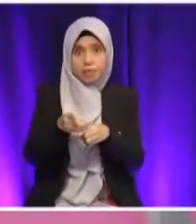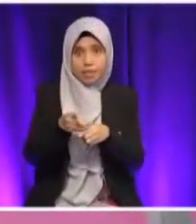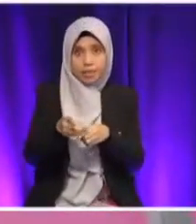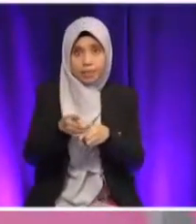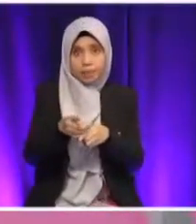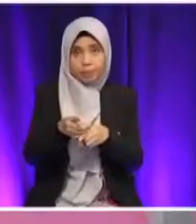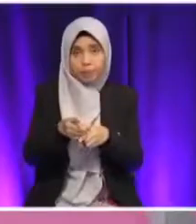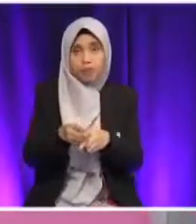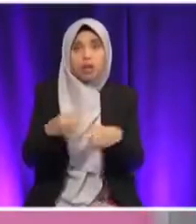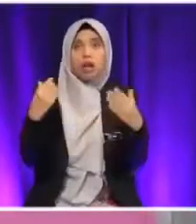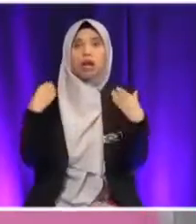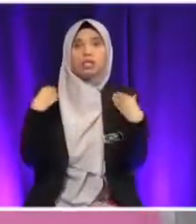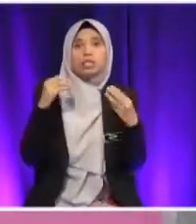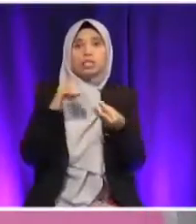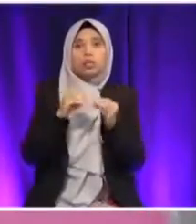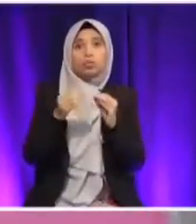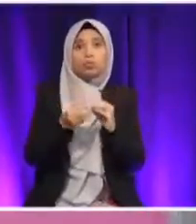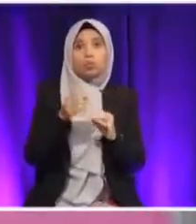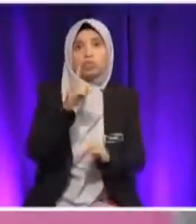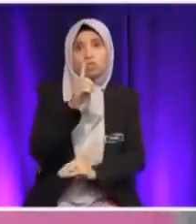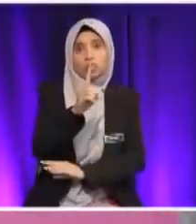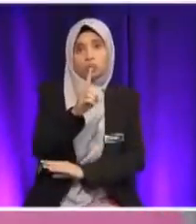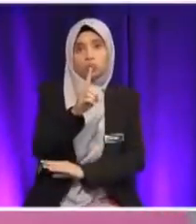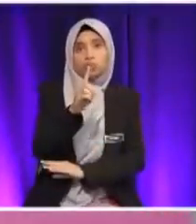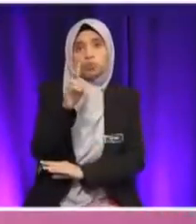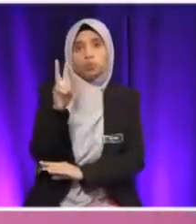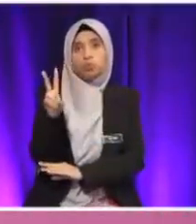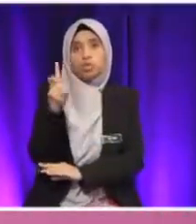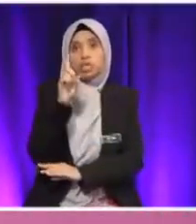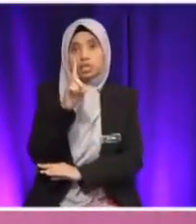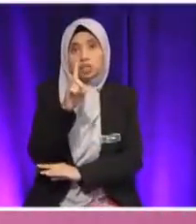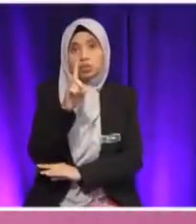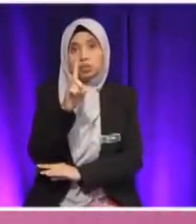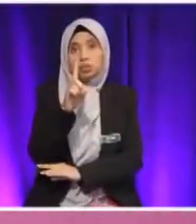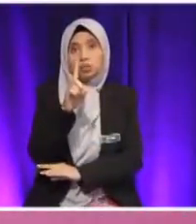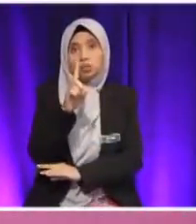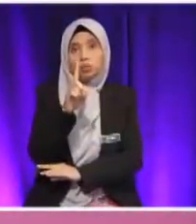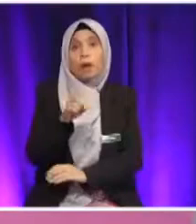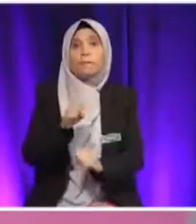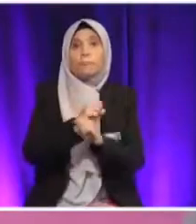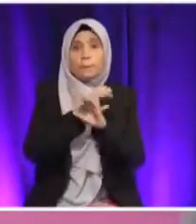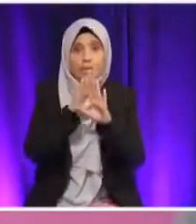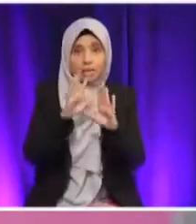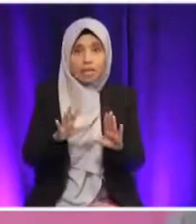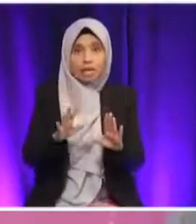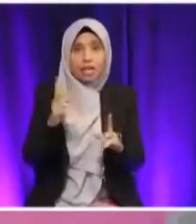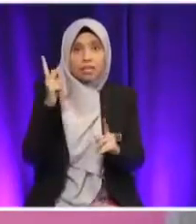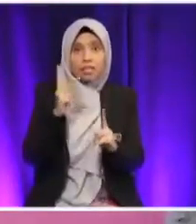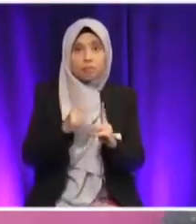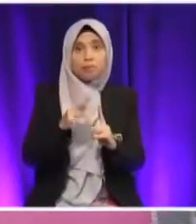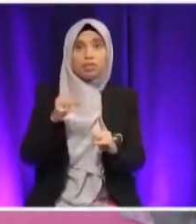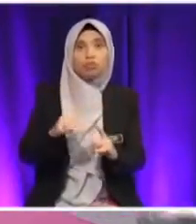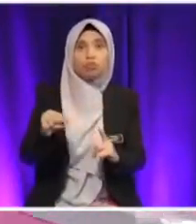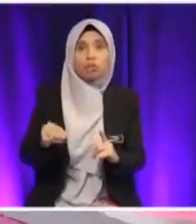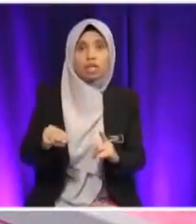kita tengok denomo yaitu Nomor 10 27001 nih saya menerangkan kepada murid-murid yaitu